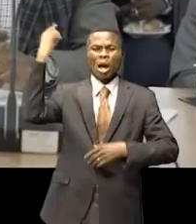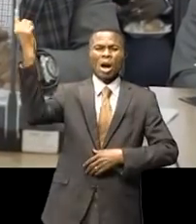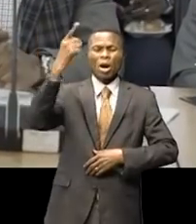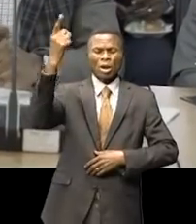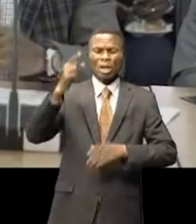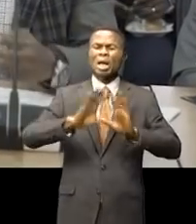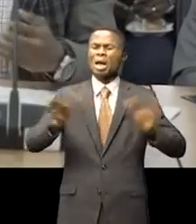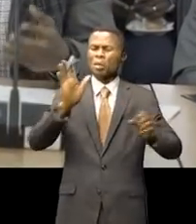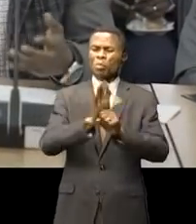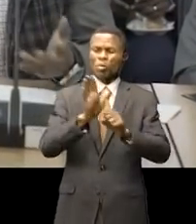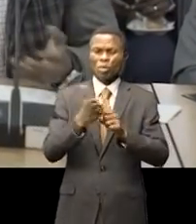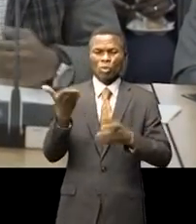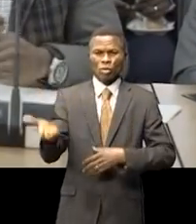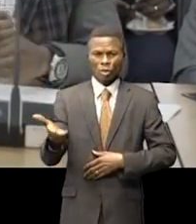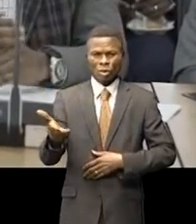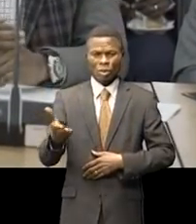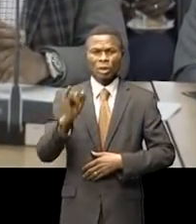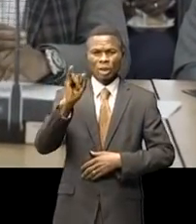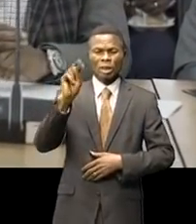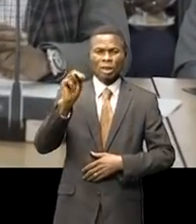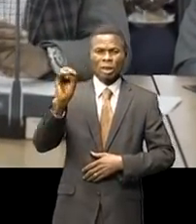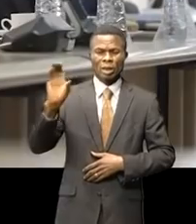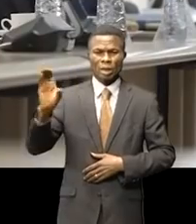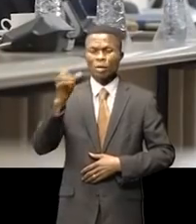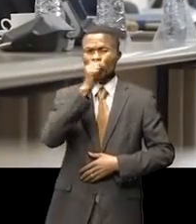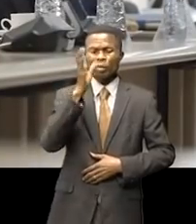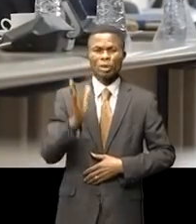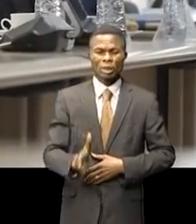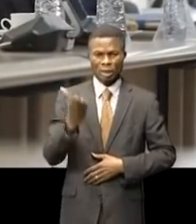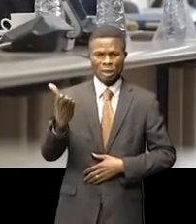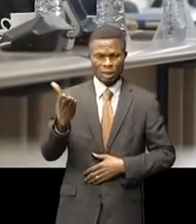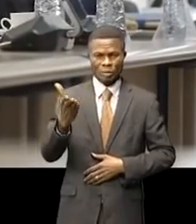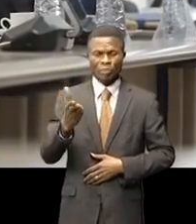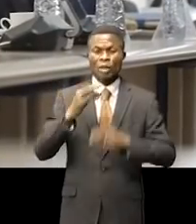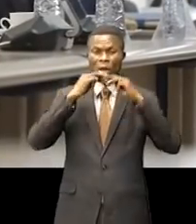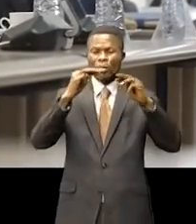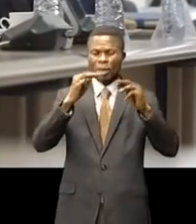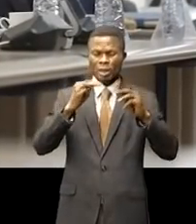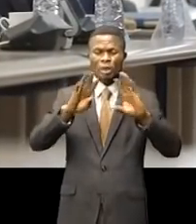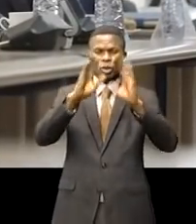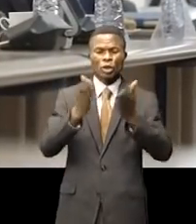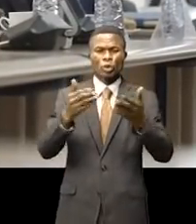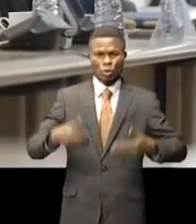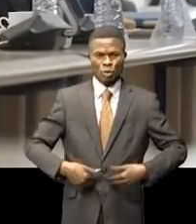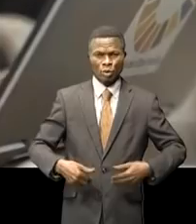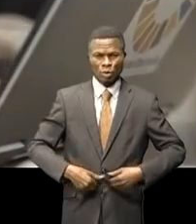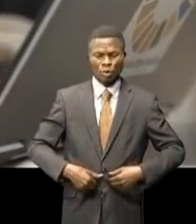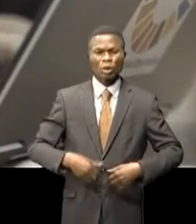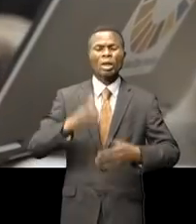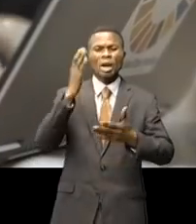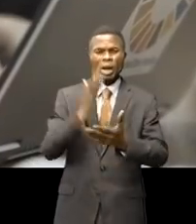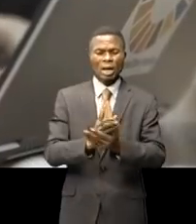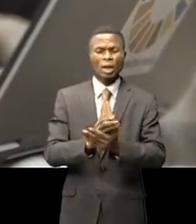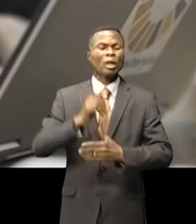potentialités naturelles innocent baloum artiste musicien a eu un message à l'endroit de ce gène briser le joug de la